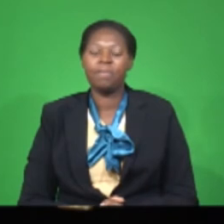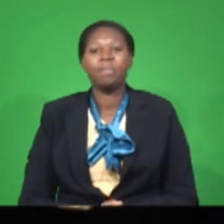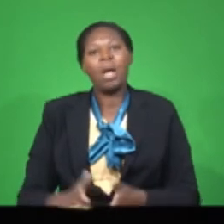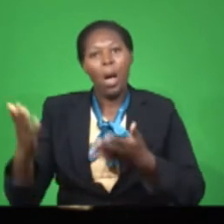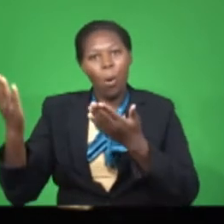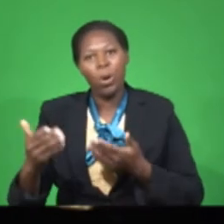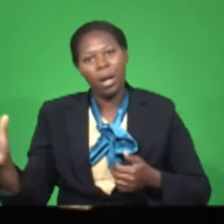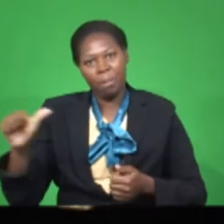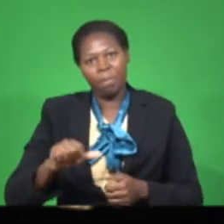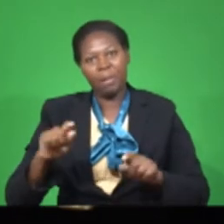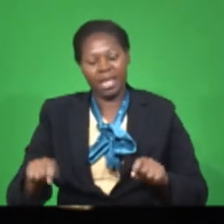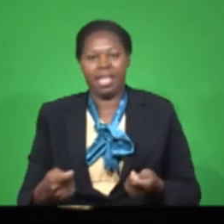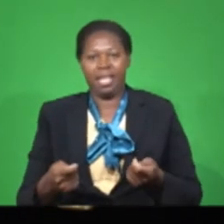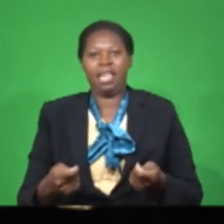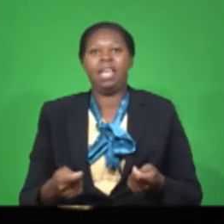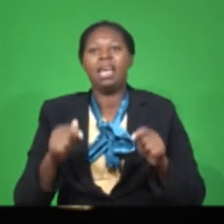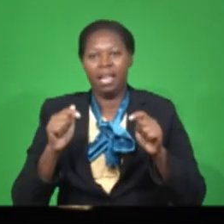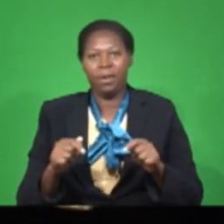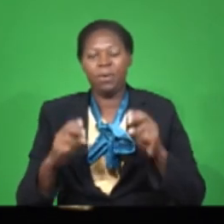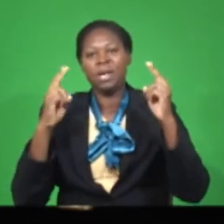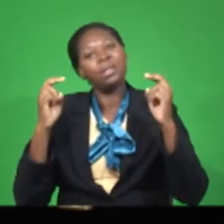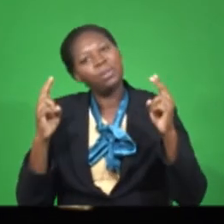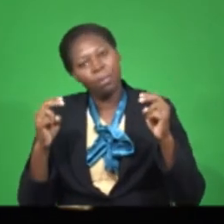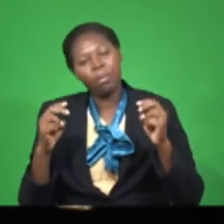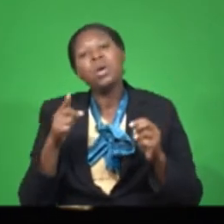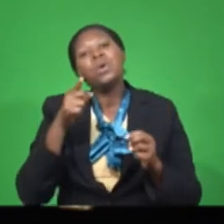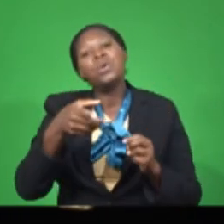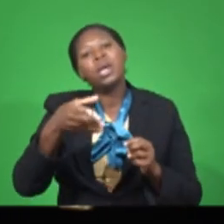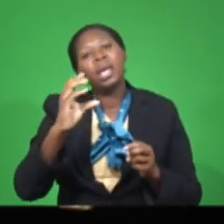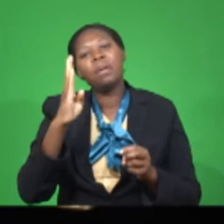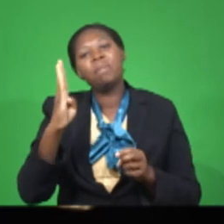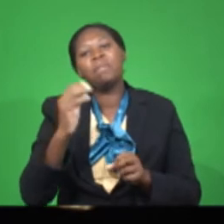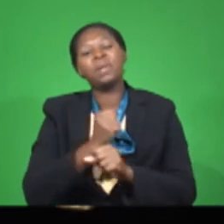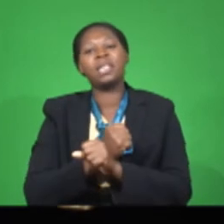Tinomuchingamidzai vateereri, tiri kuenderera mberi nehurukuro yedu. Unogona